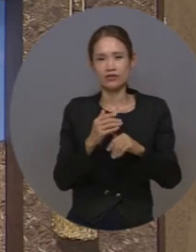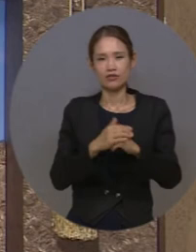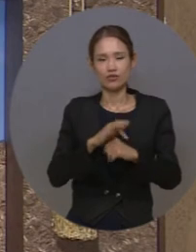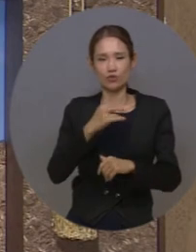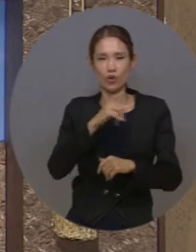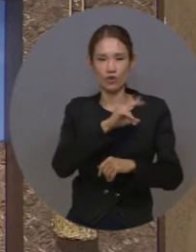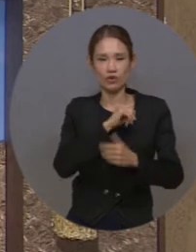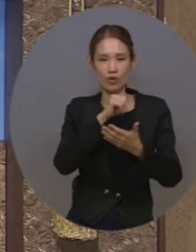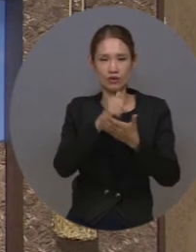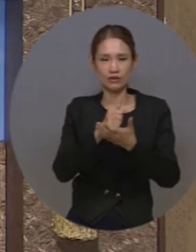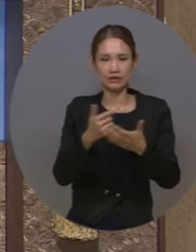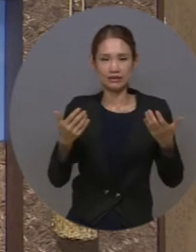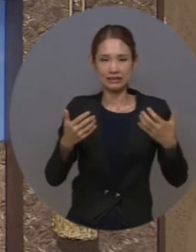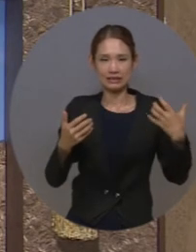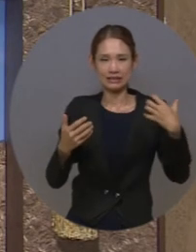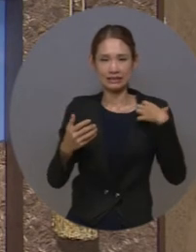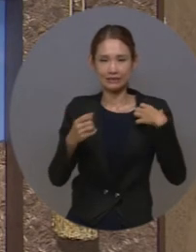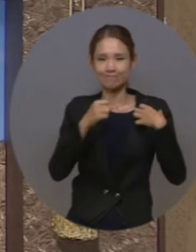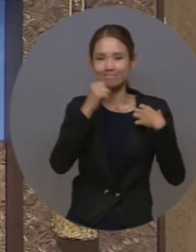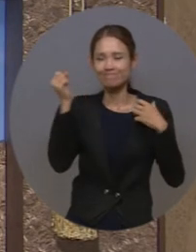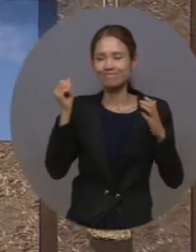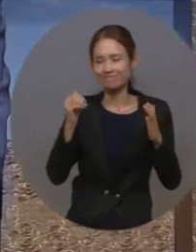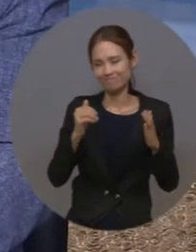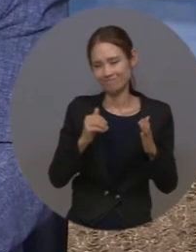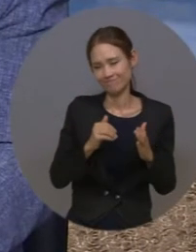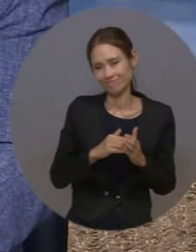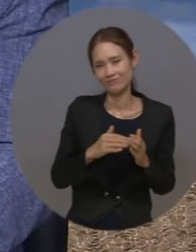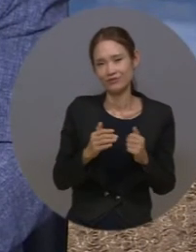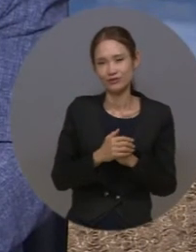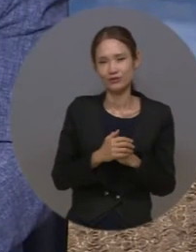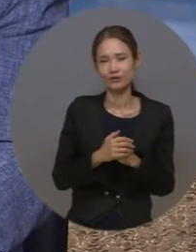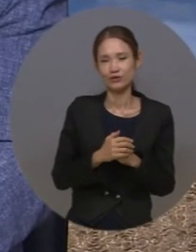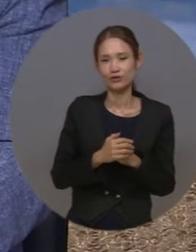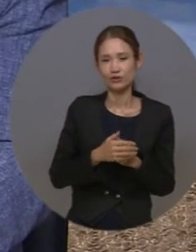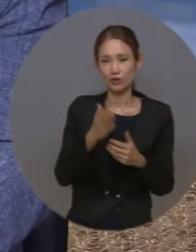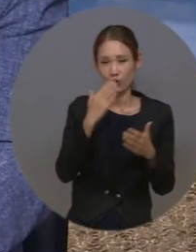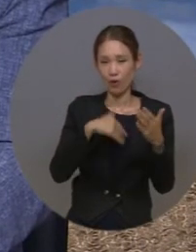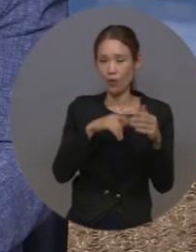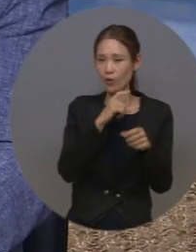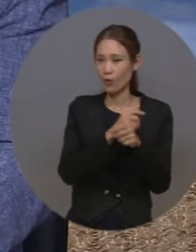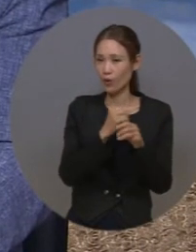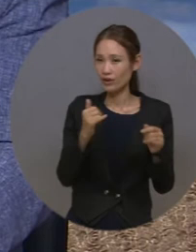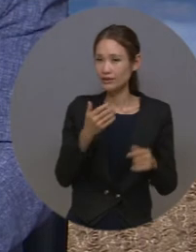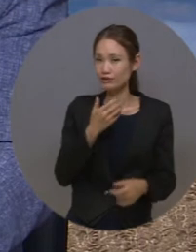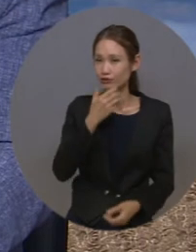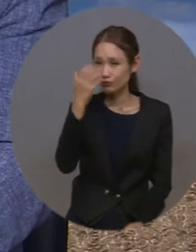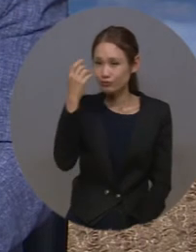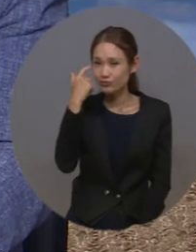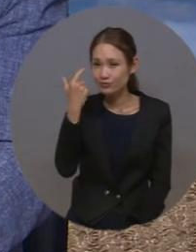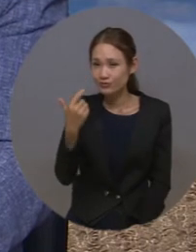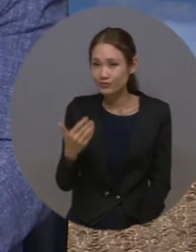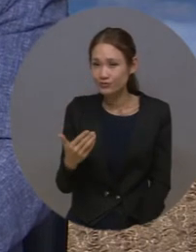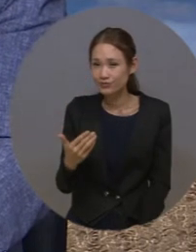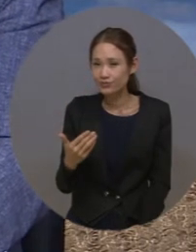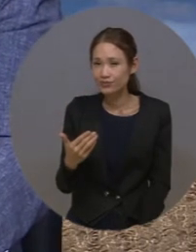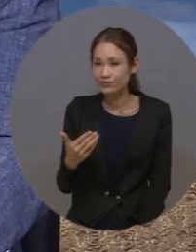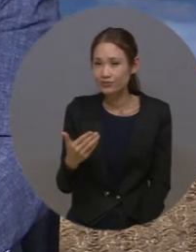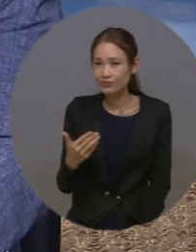직책을 또 맡아서 네. 뭐 당선되었습니다. 그러면 네. 처음에 이전에 공무원이